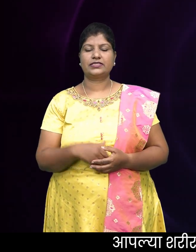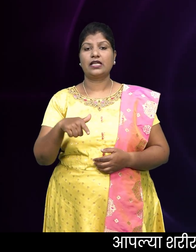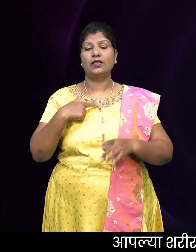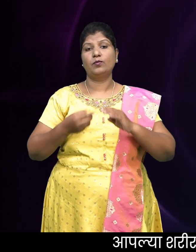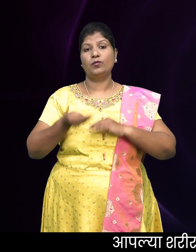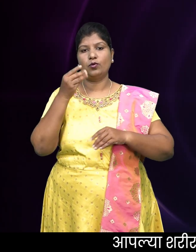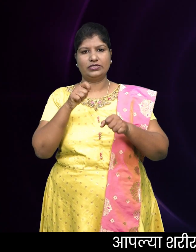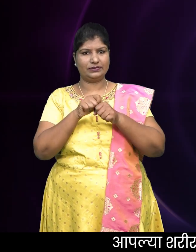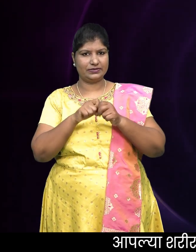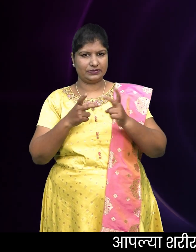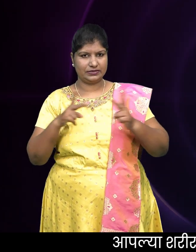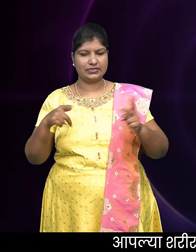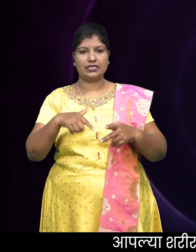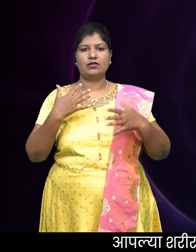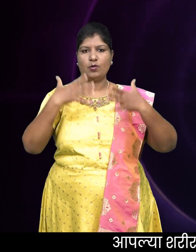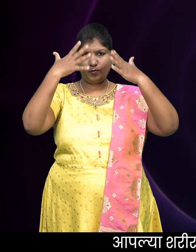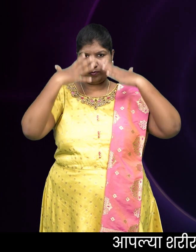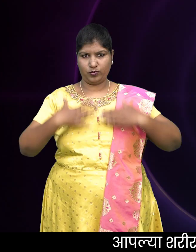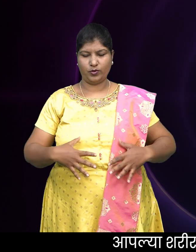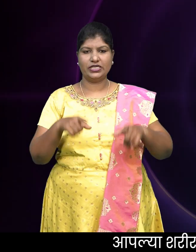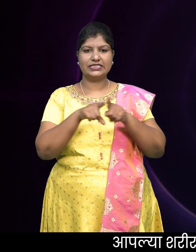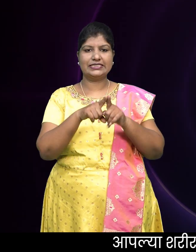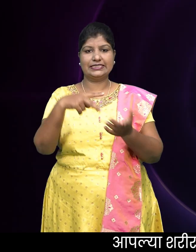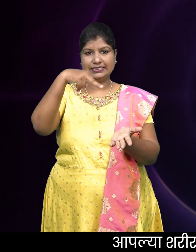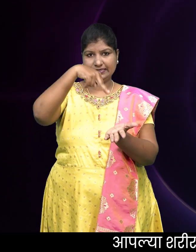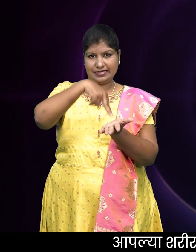आपल्या शरीरातील बहुतेक क्रिया जसे की उभे राहणे,